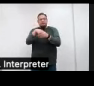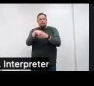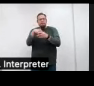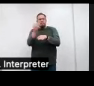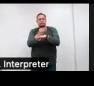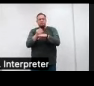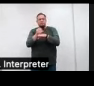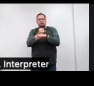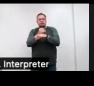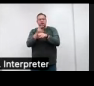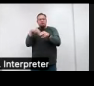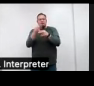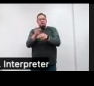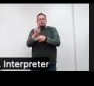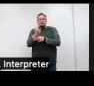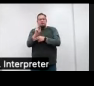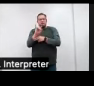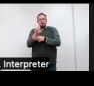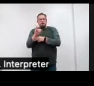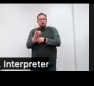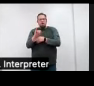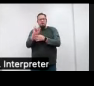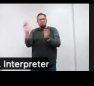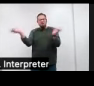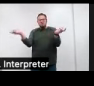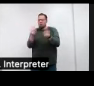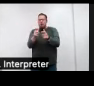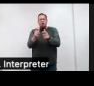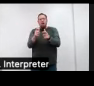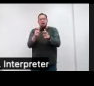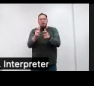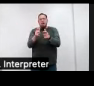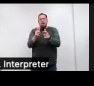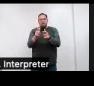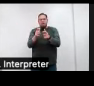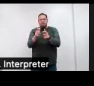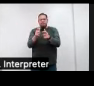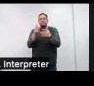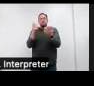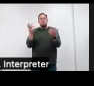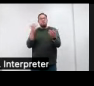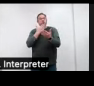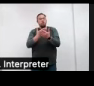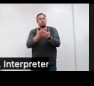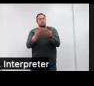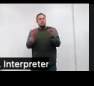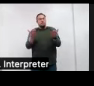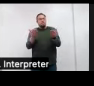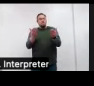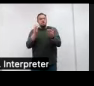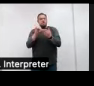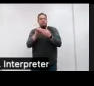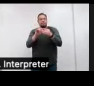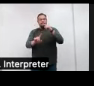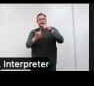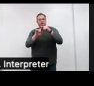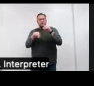لا يزال غير لا تزال غير مأهولة، ولكنها مفتوحة للسياح. وكان هناك